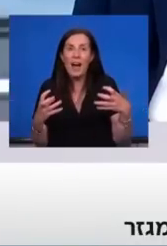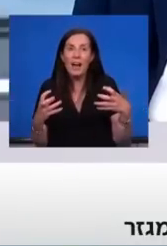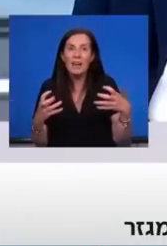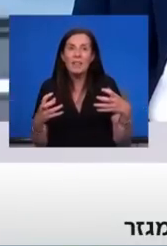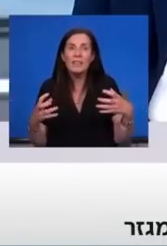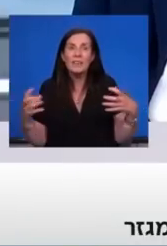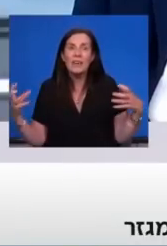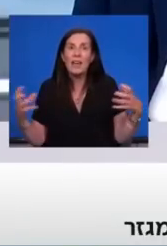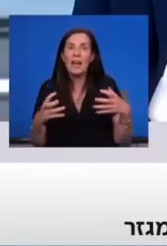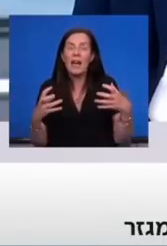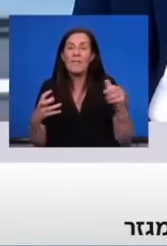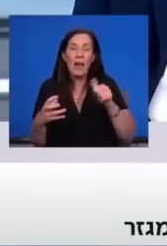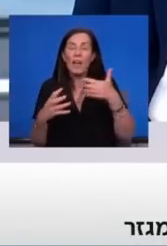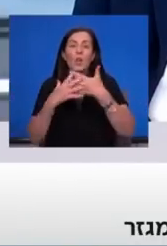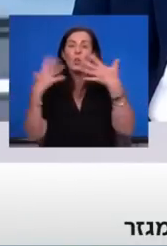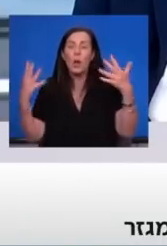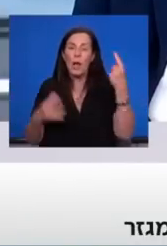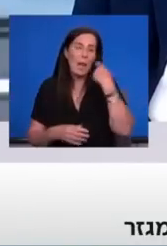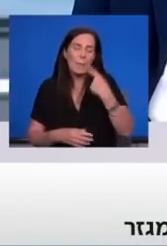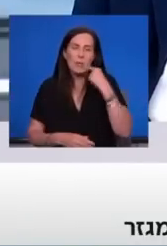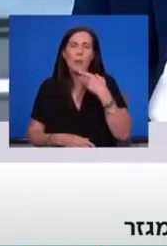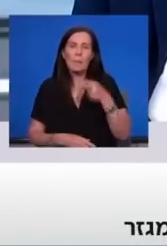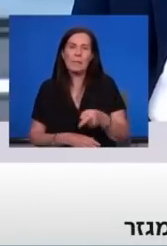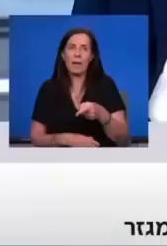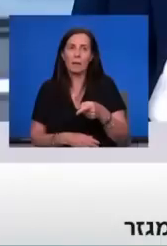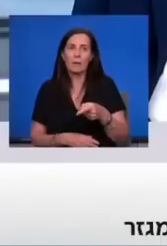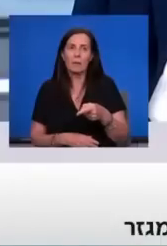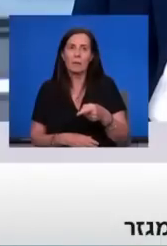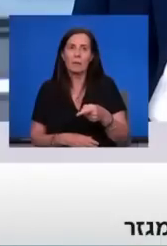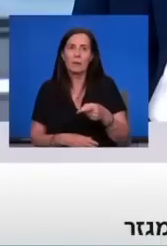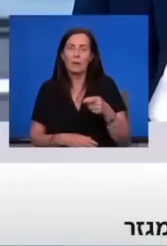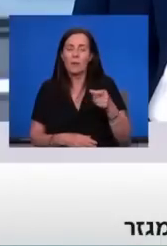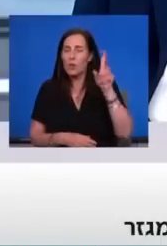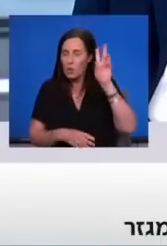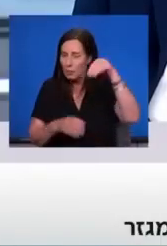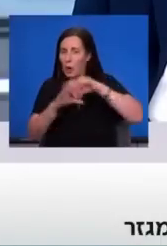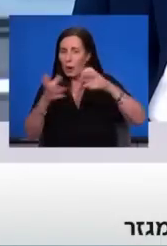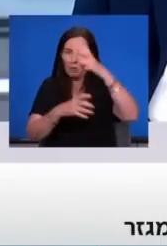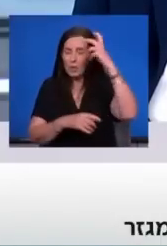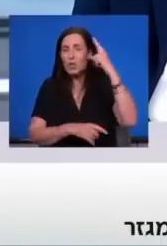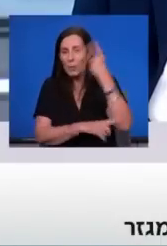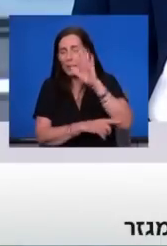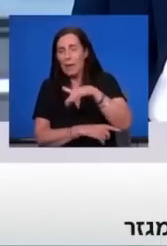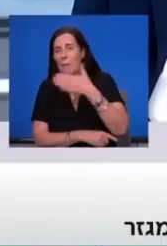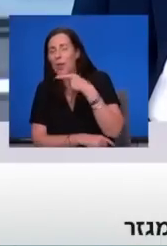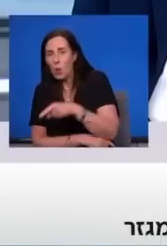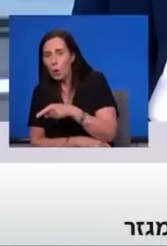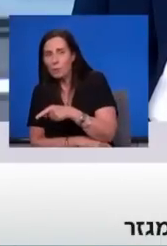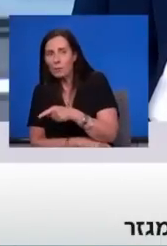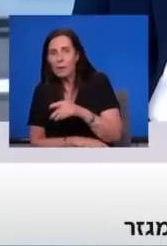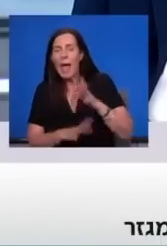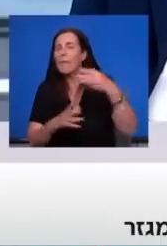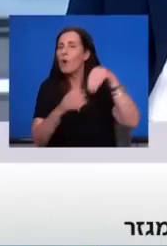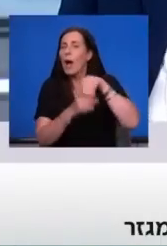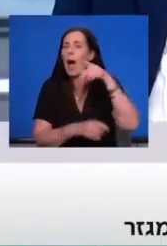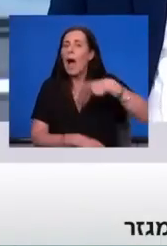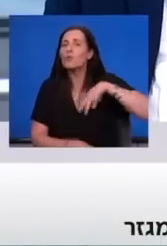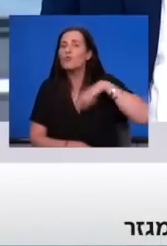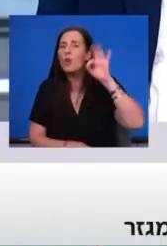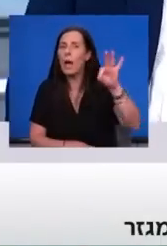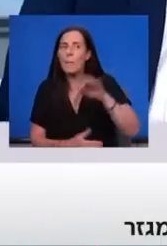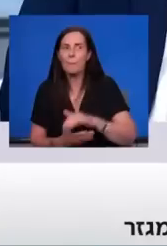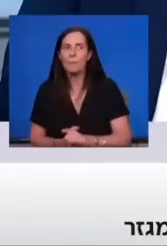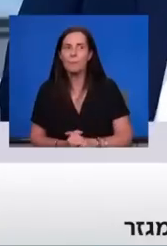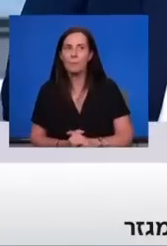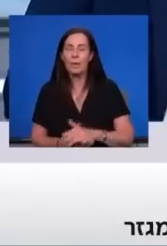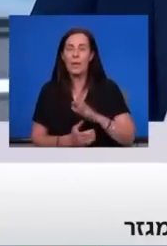את חברת סטארט-אפ הגדולה ביותר לפשיעה בישראל, שצמחה מהמגזר הערבי, שמאיימת גם על המגזר היהודי, איפה החלק שלכם בכל זה? אם